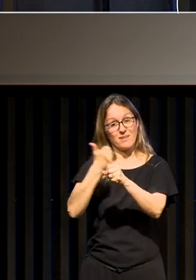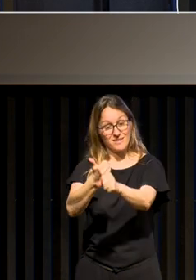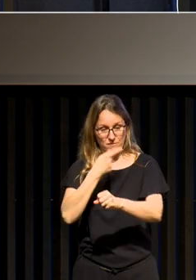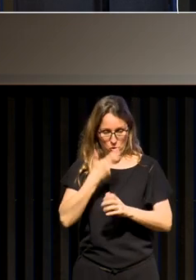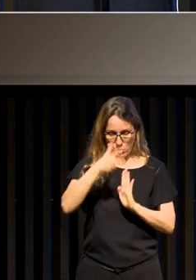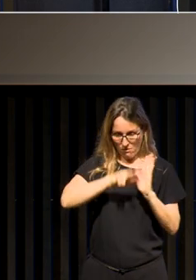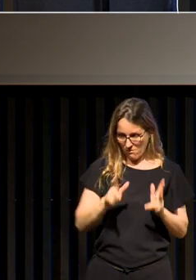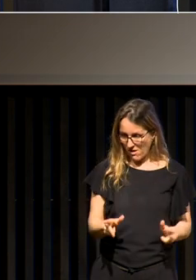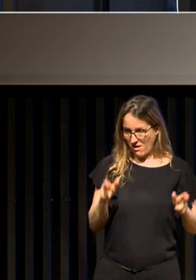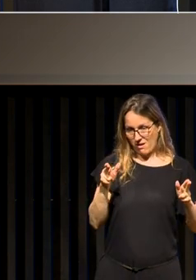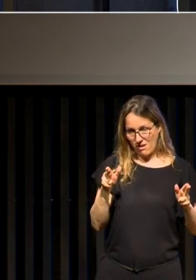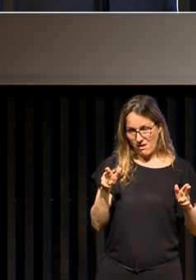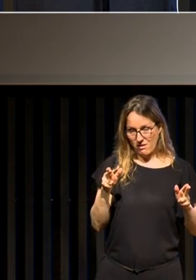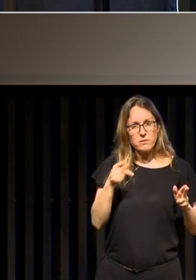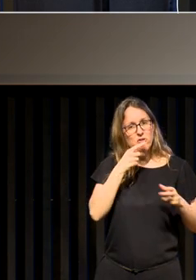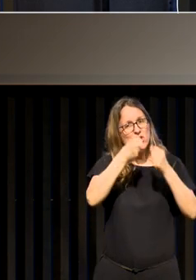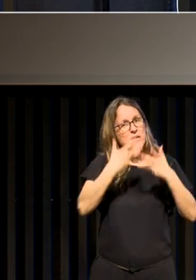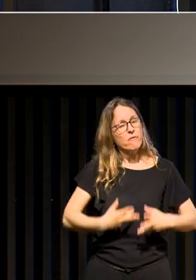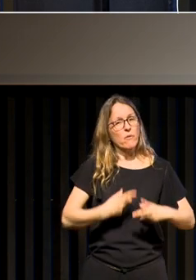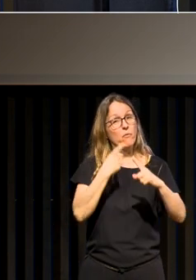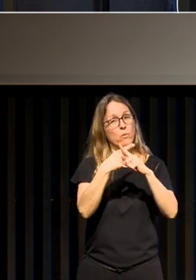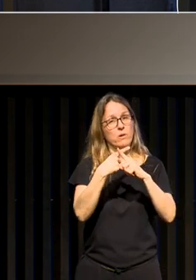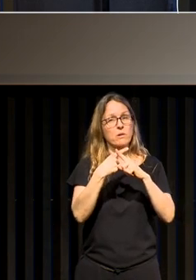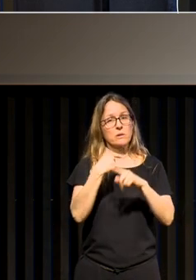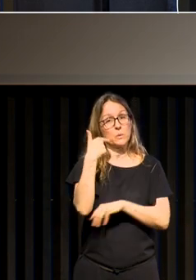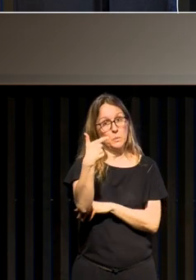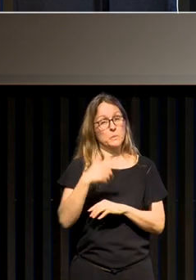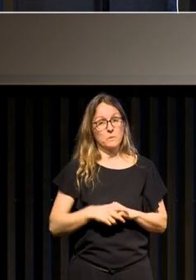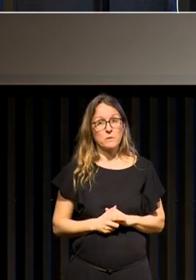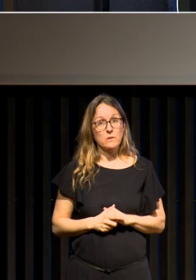3 mois, on a doublé le chiffre de demandes